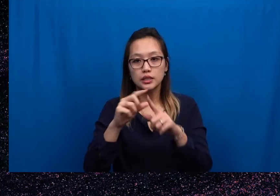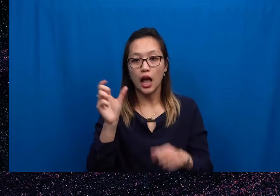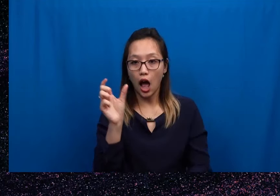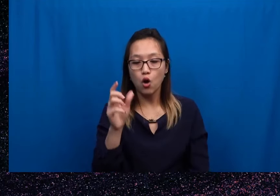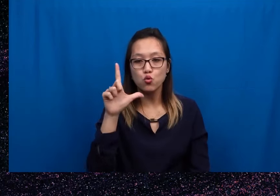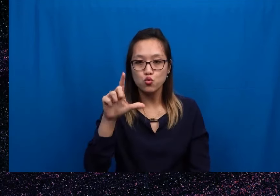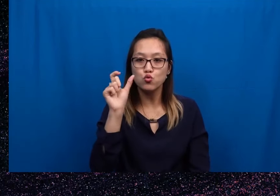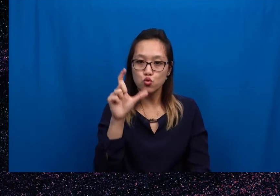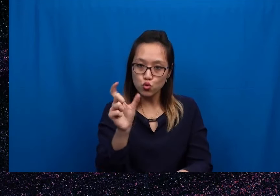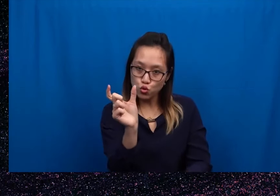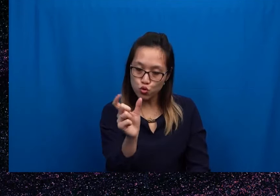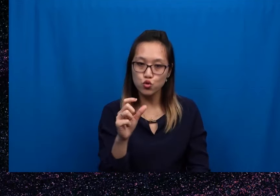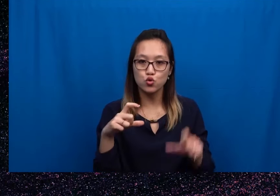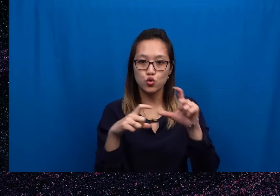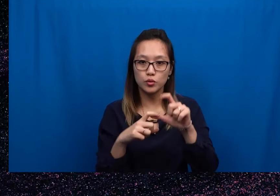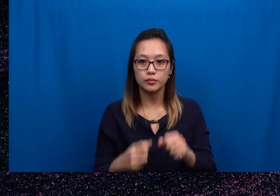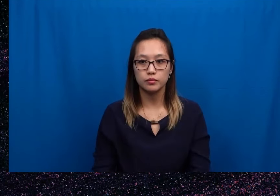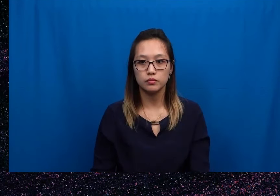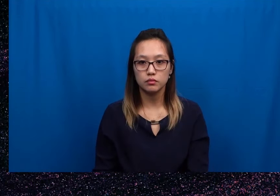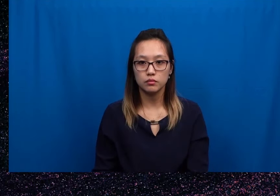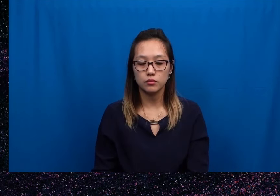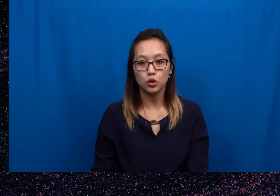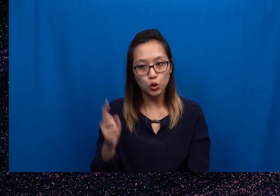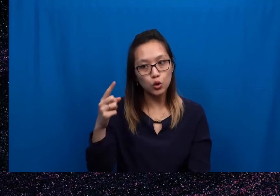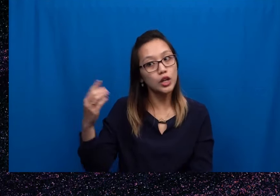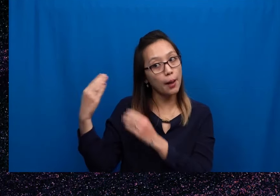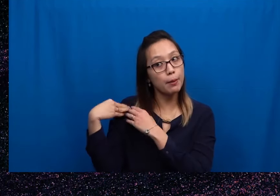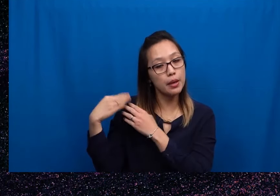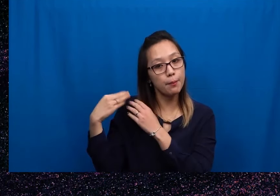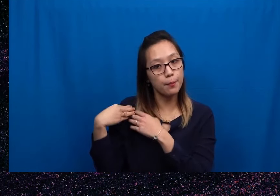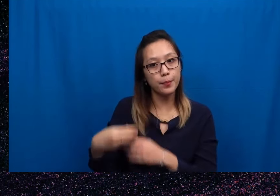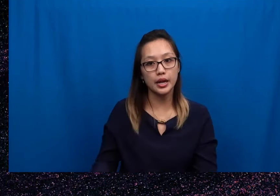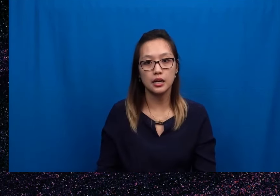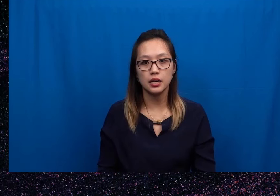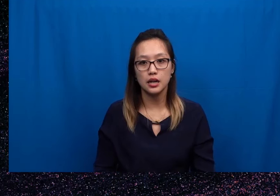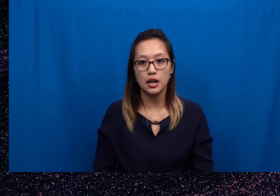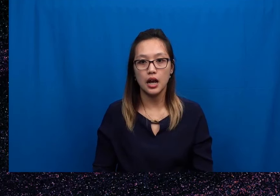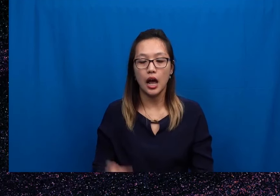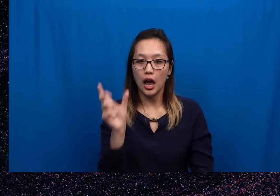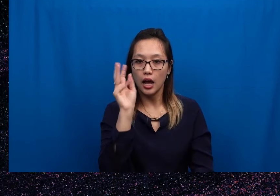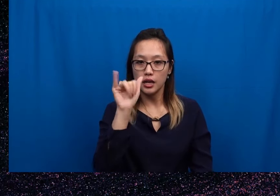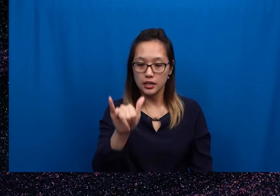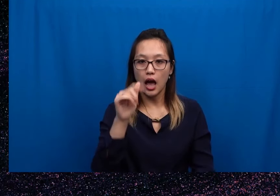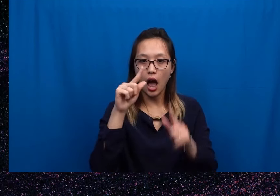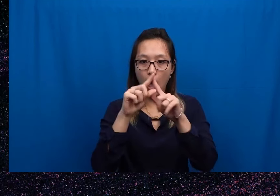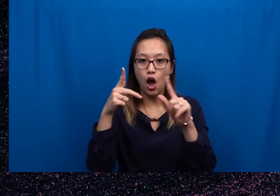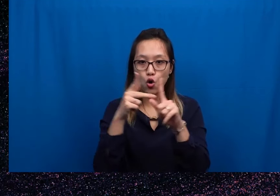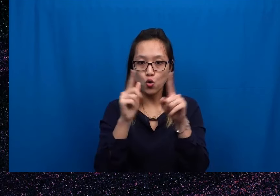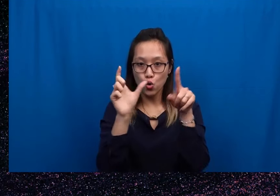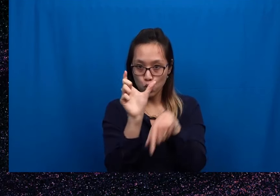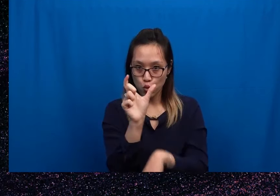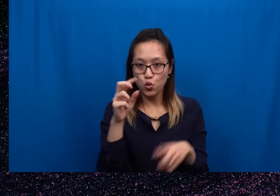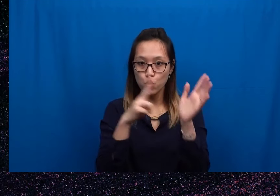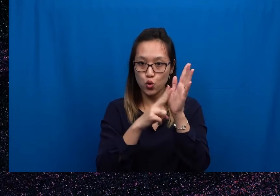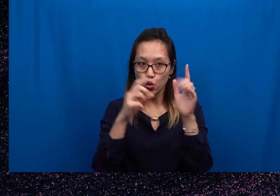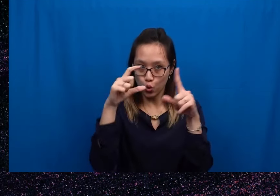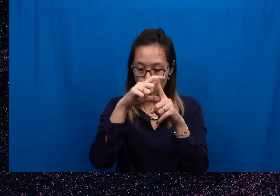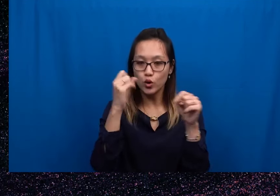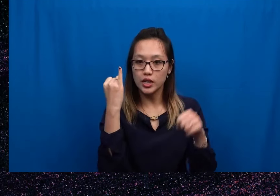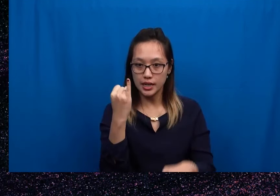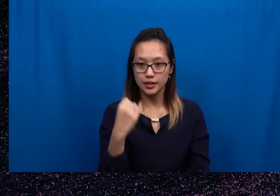termasuk salah seorang pemimpin dari agama Yahudi. Seorang yang masih muda, energik, jenius,